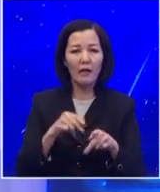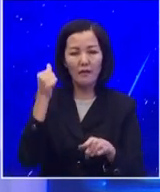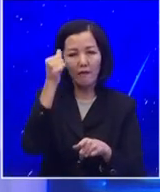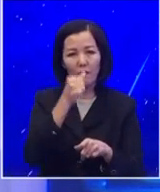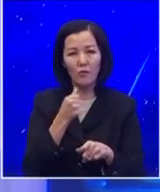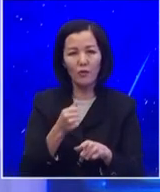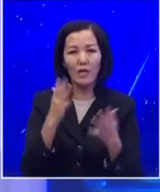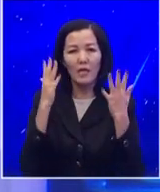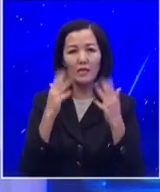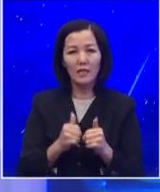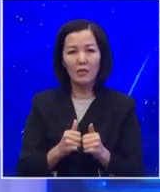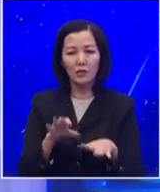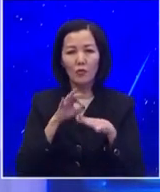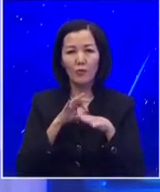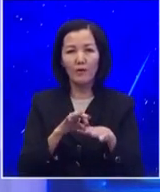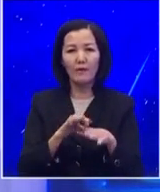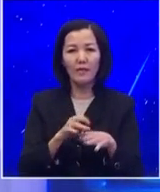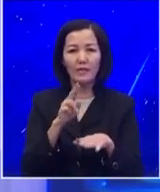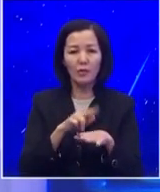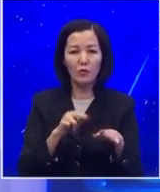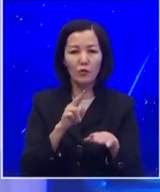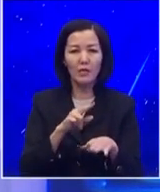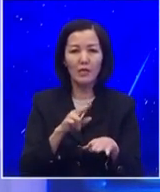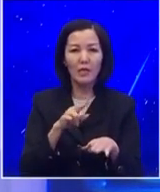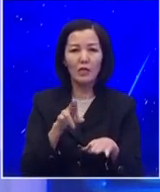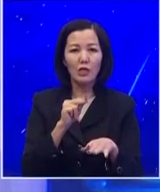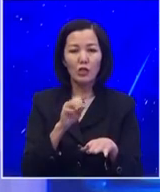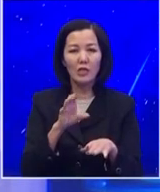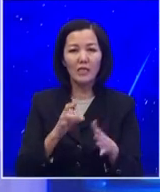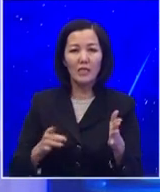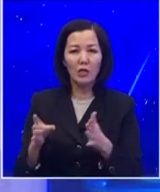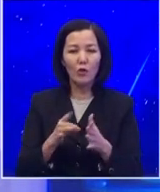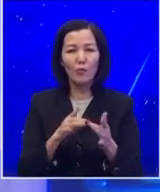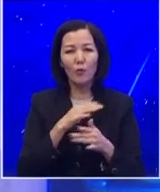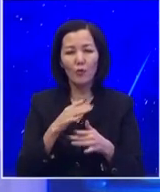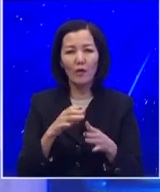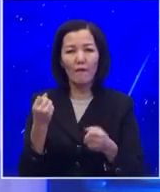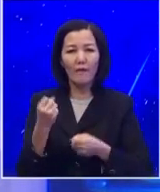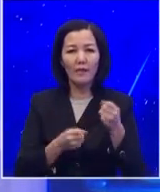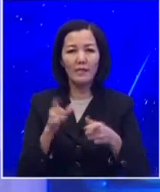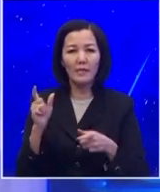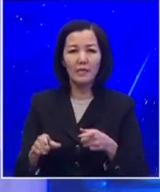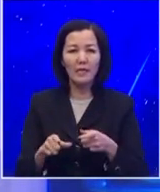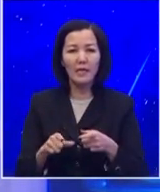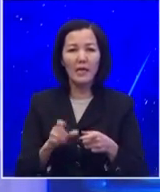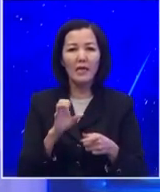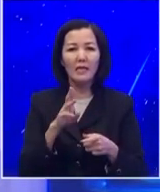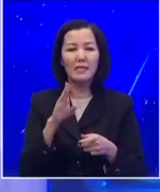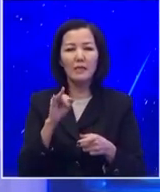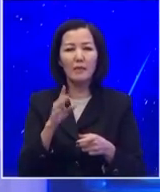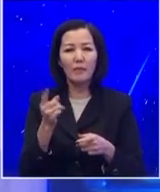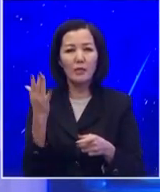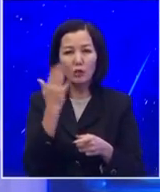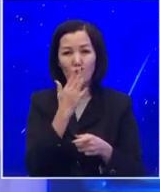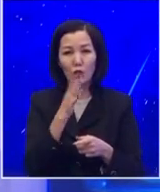начала текущего года. Такую статистику привели сотрудники ДЧС региона. Многие водители пренебрегли СМС-оповещениями